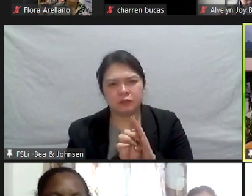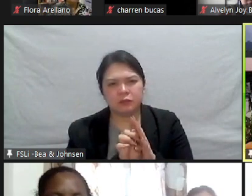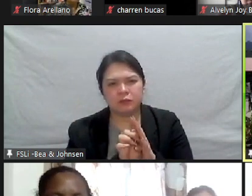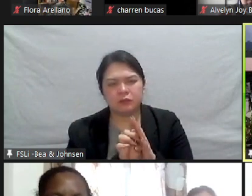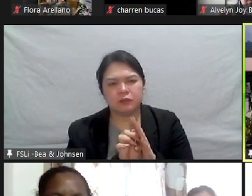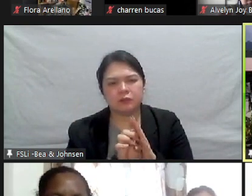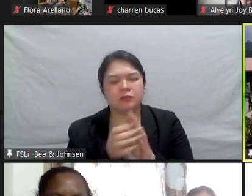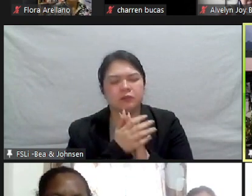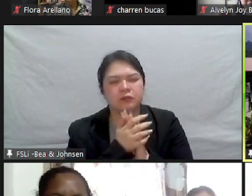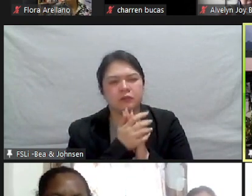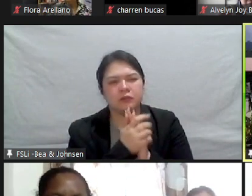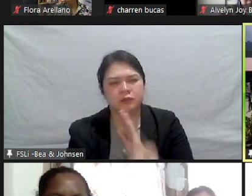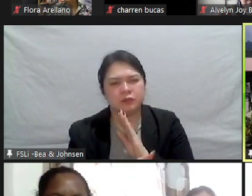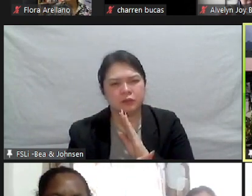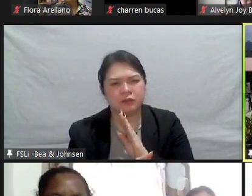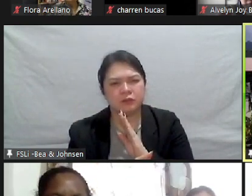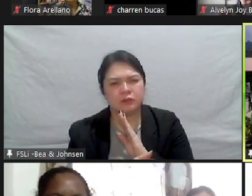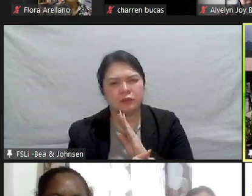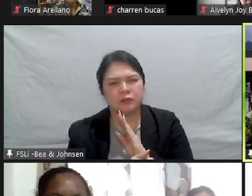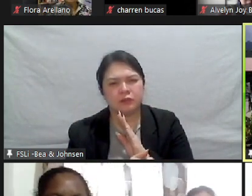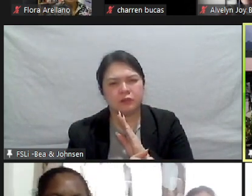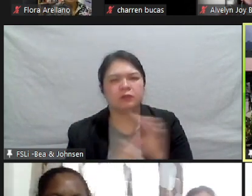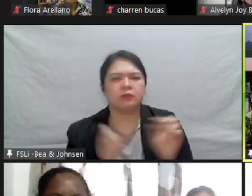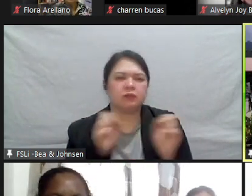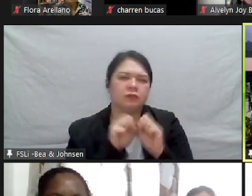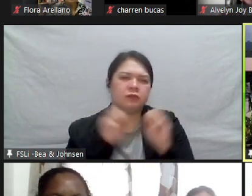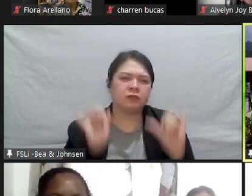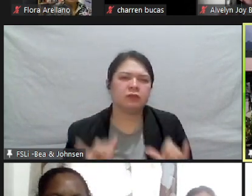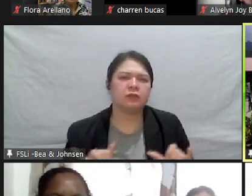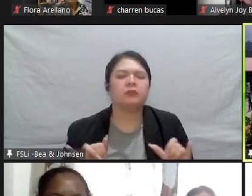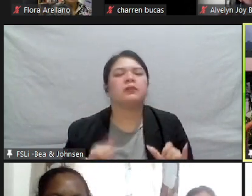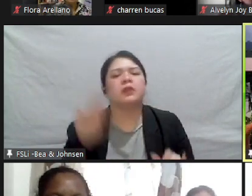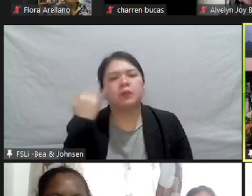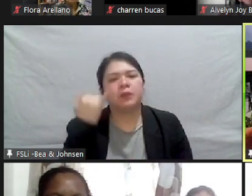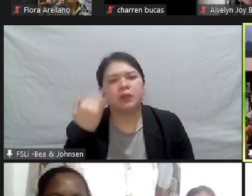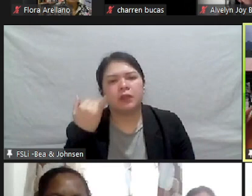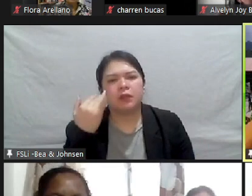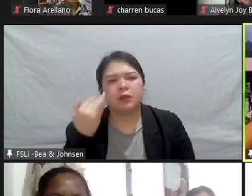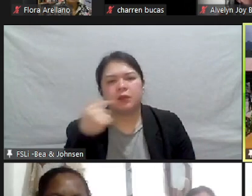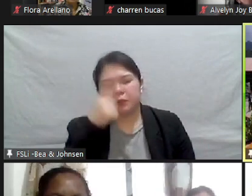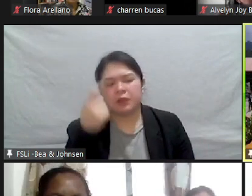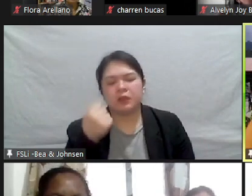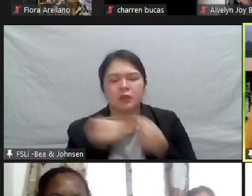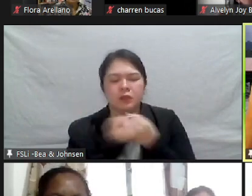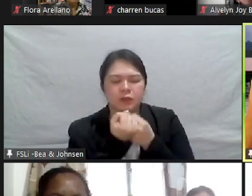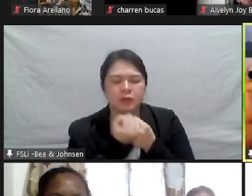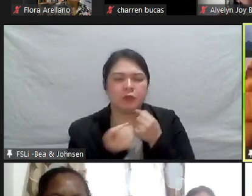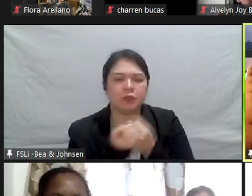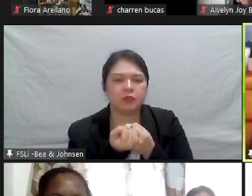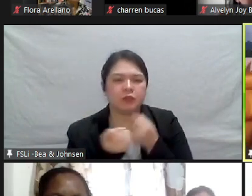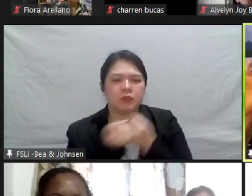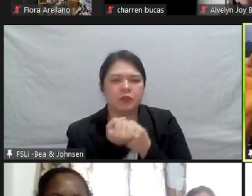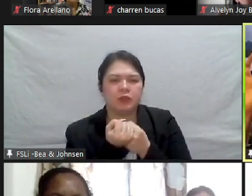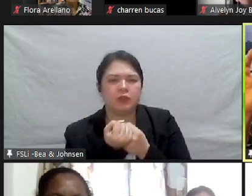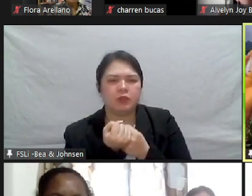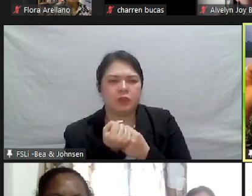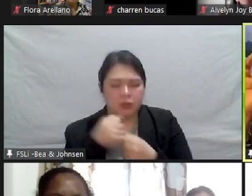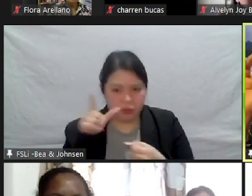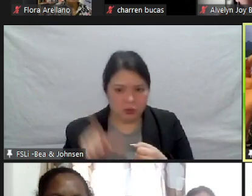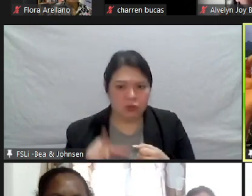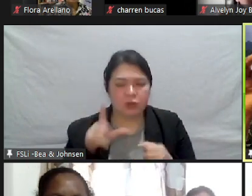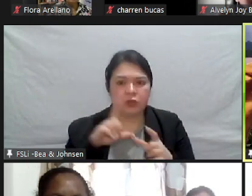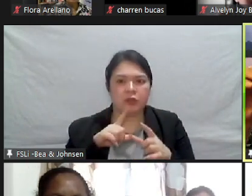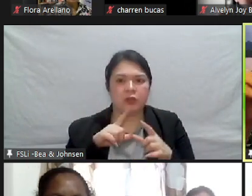magaling sa STEM, ano? Kasi nga, ang mas sinusuportahan lang natin ay yung low-level